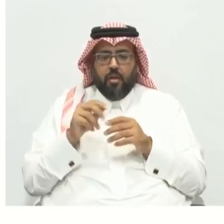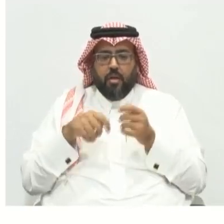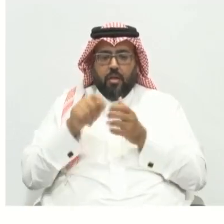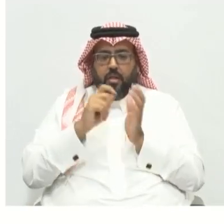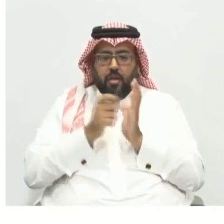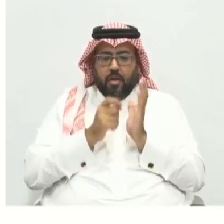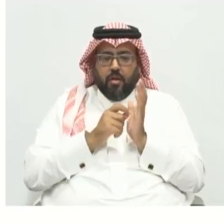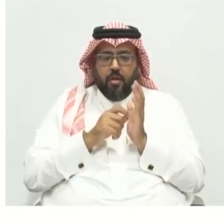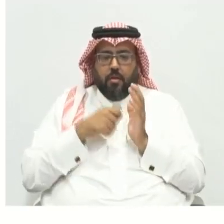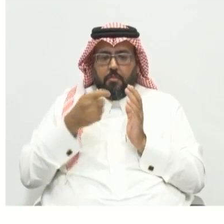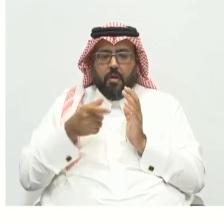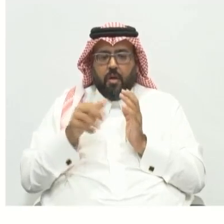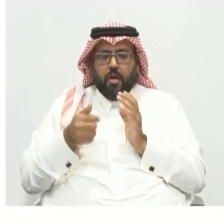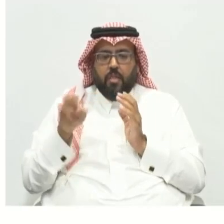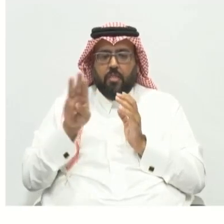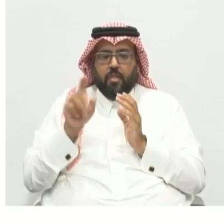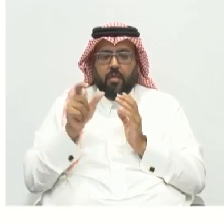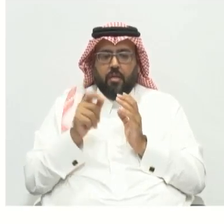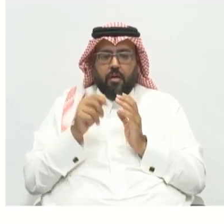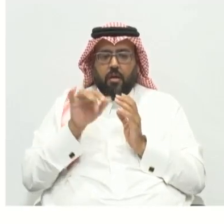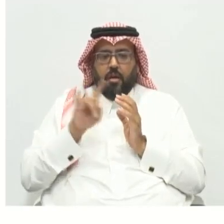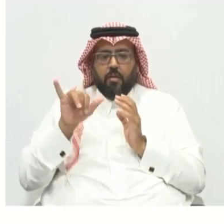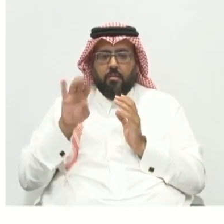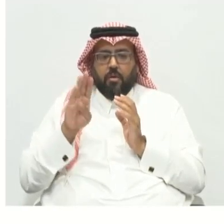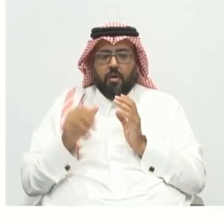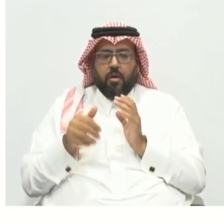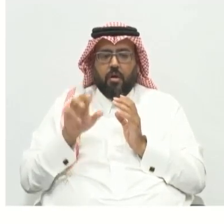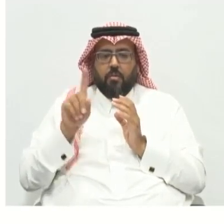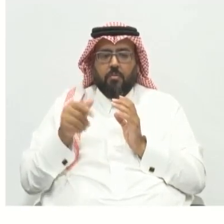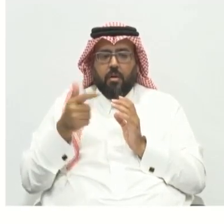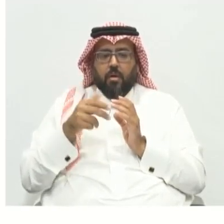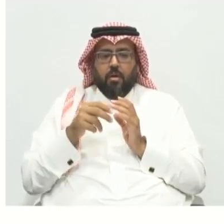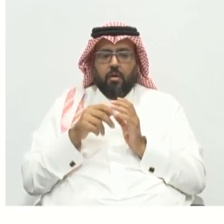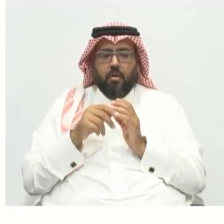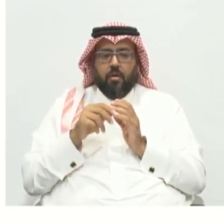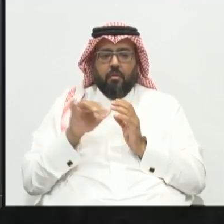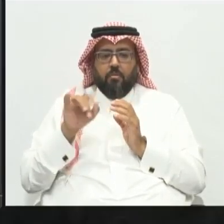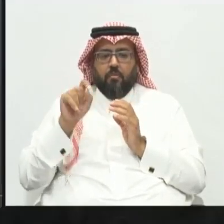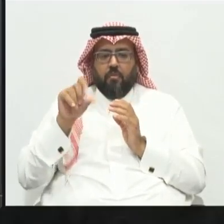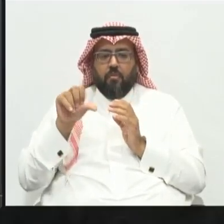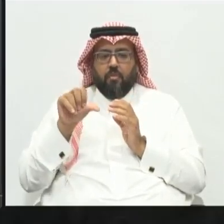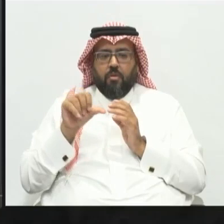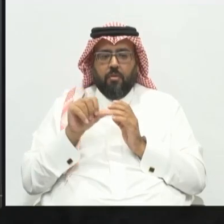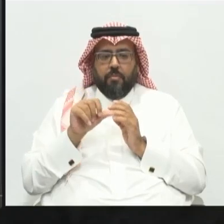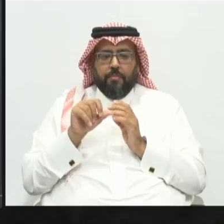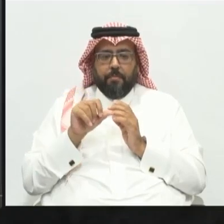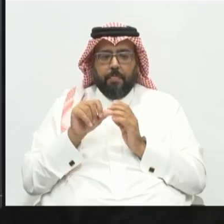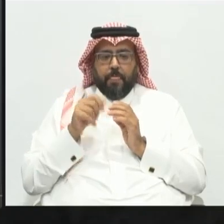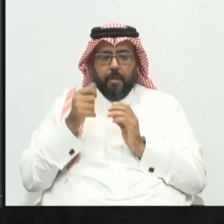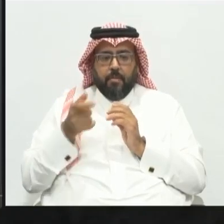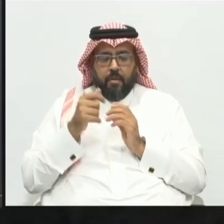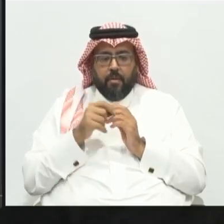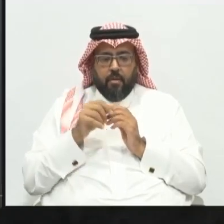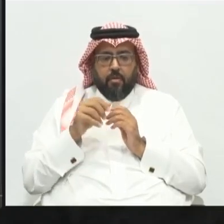كالتعازي مملك الباع وليس مفوضا ببيعه من مالكه الاصلي فعند بيعه لهذه السلعه وهو